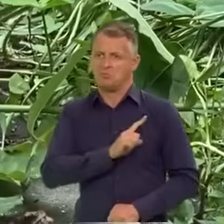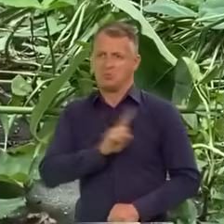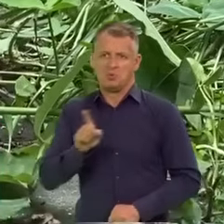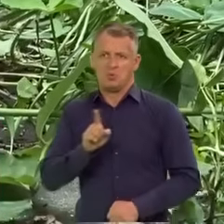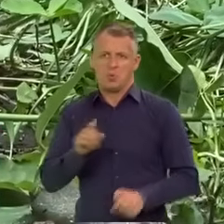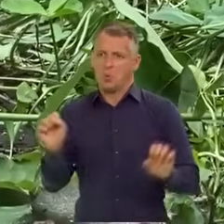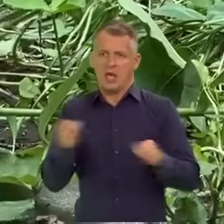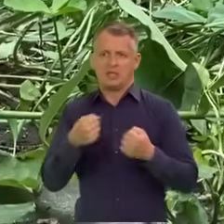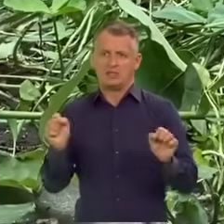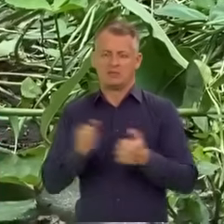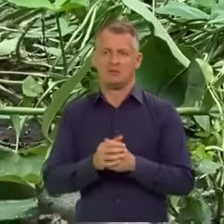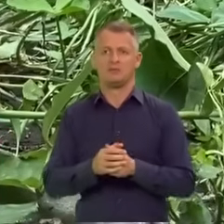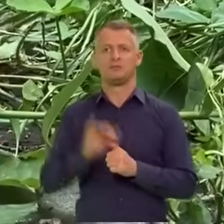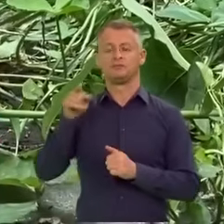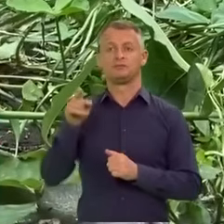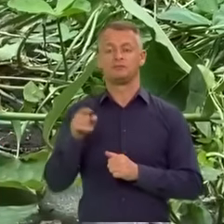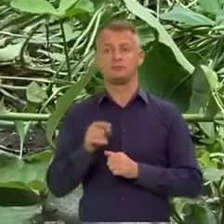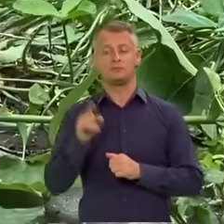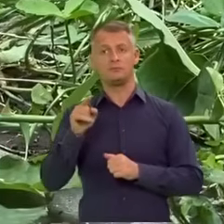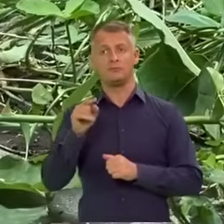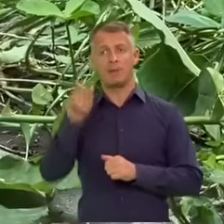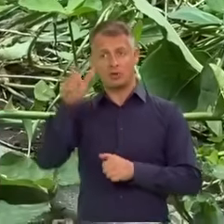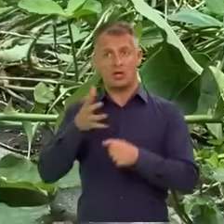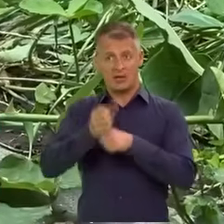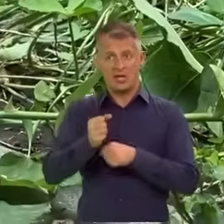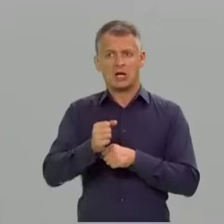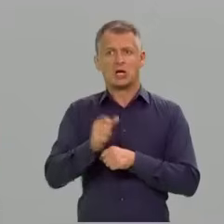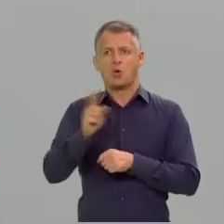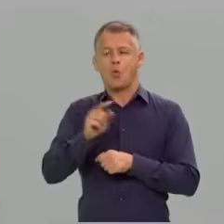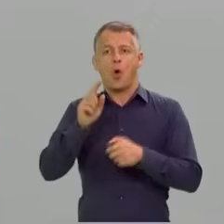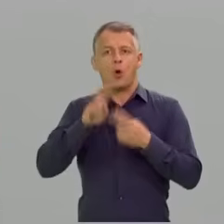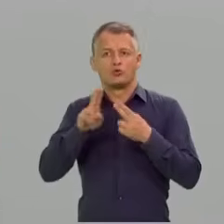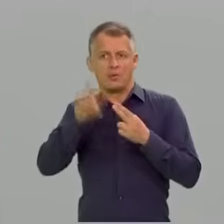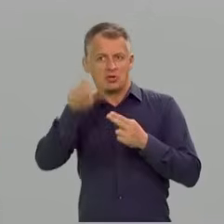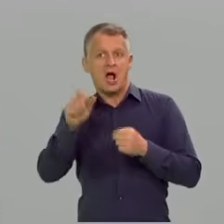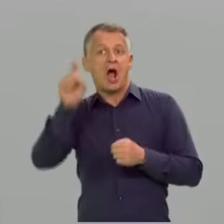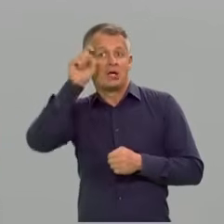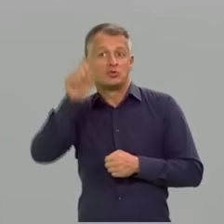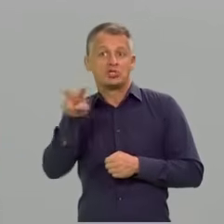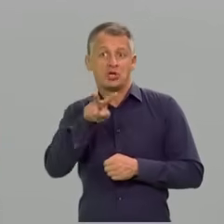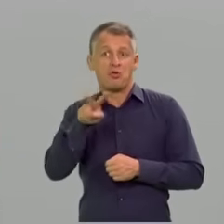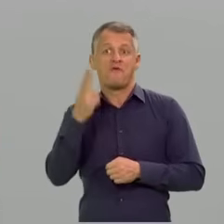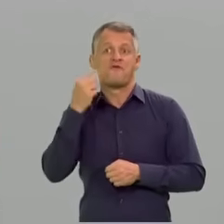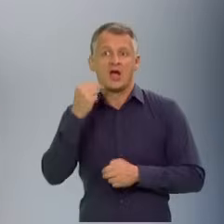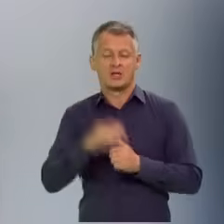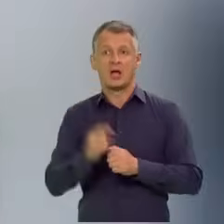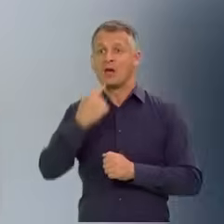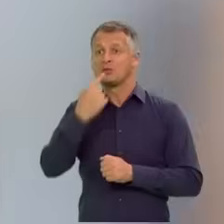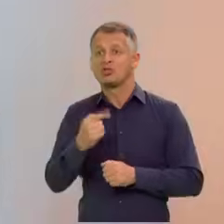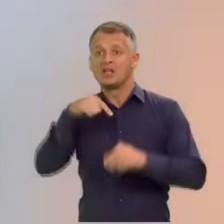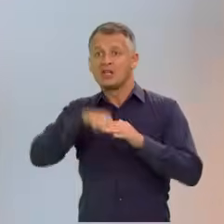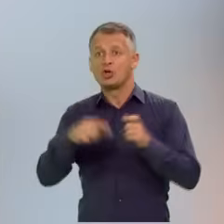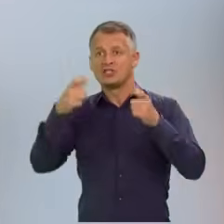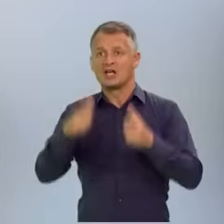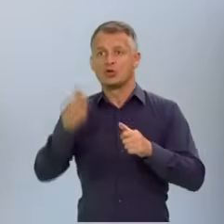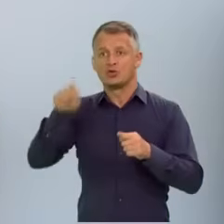Criminalul a declarat că nu cunoștea victimele și a crezut inițial că Melis și Emanuel sunt două fete. El a mai precizat în sala de judecată că îi pare